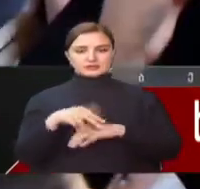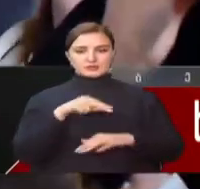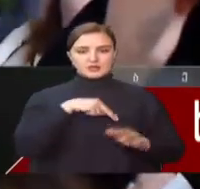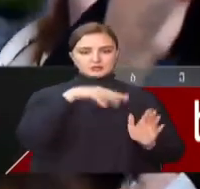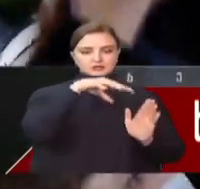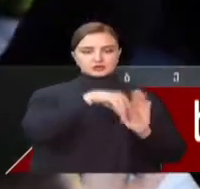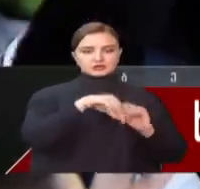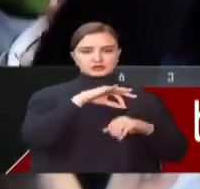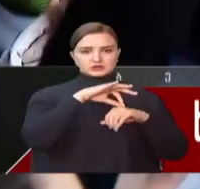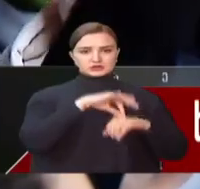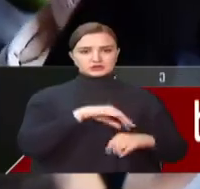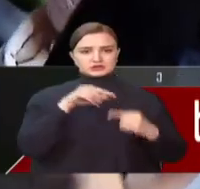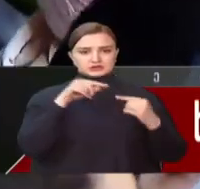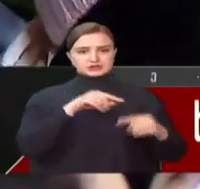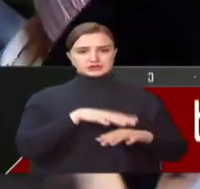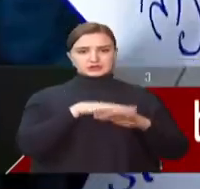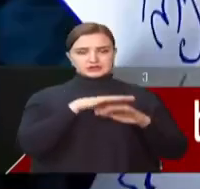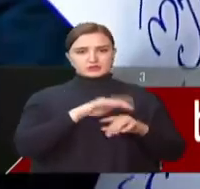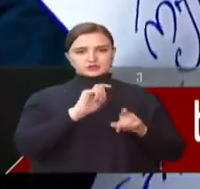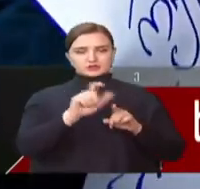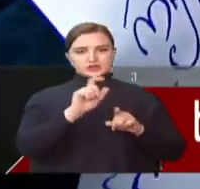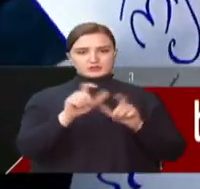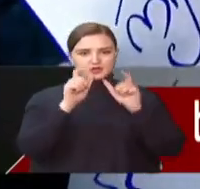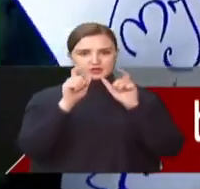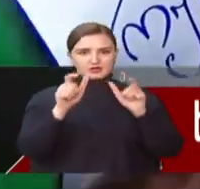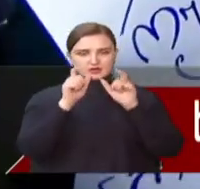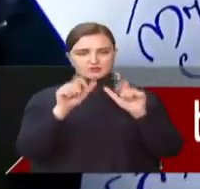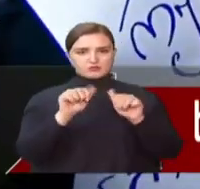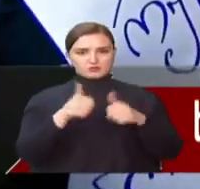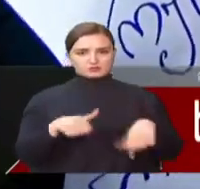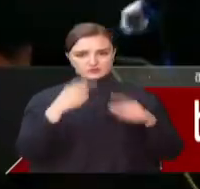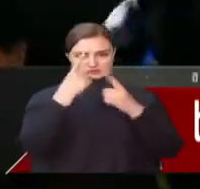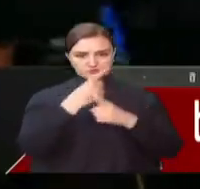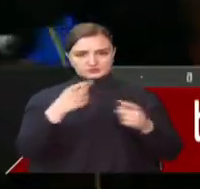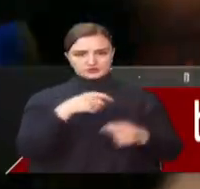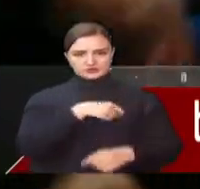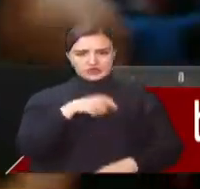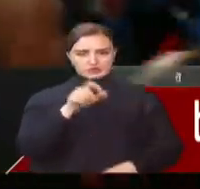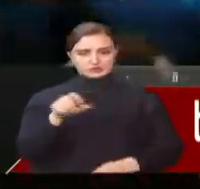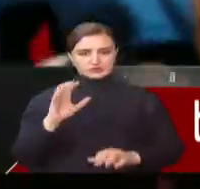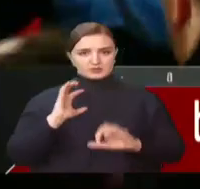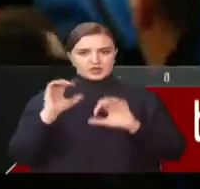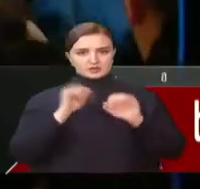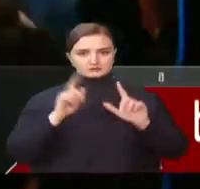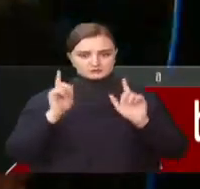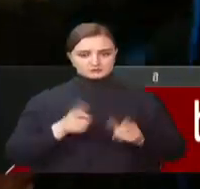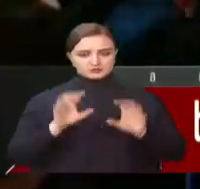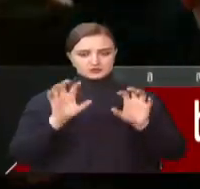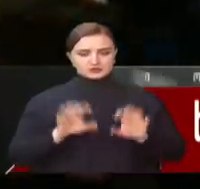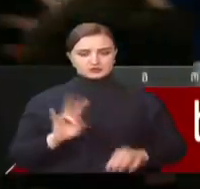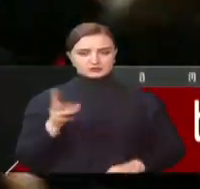შიგნით გამართული საპროტესტო აქციებიდან, შეძახილებით და სკანდირების ფორმით მოუწოდებდნენ დეპუტატებს, მხარი არ დაეჭირათ